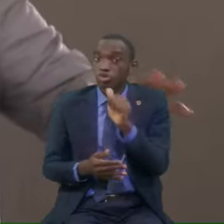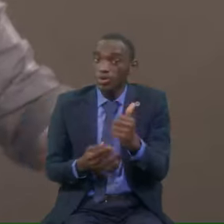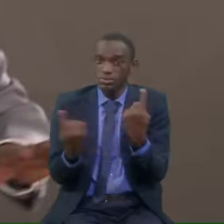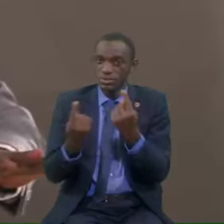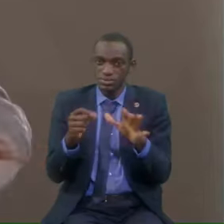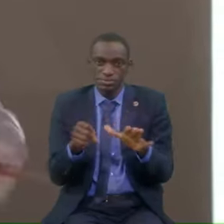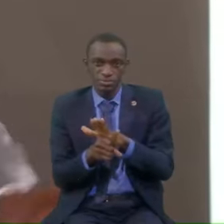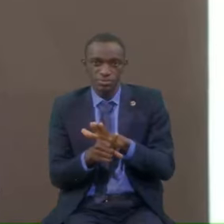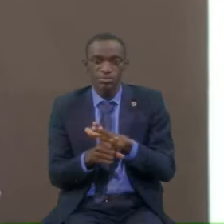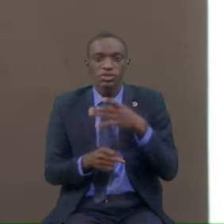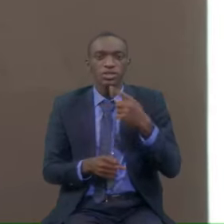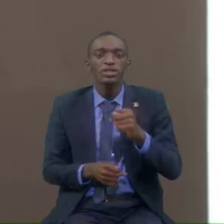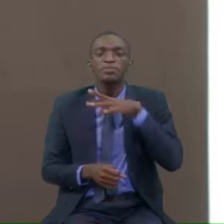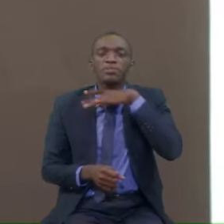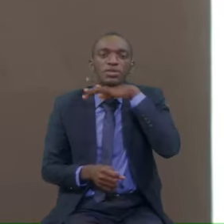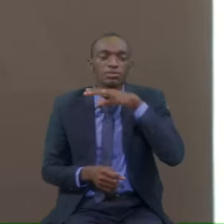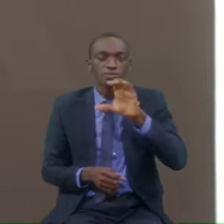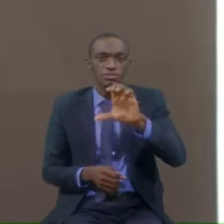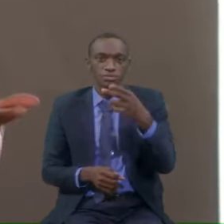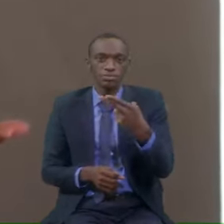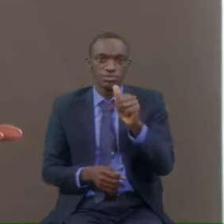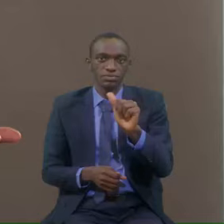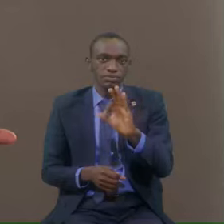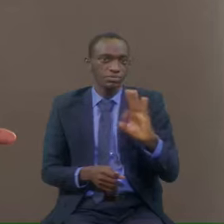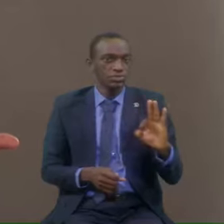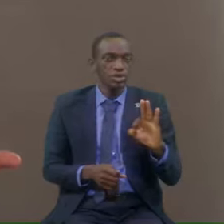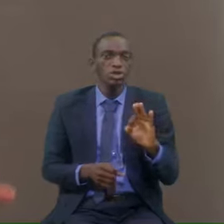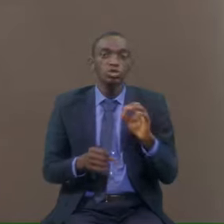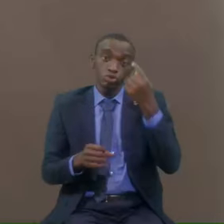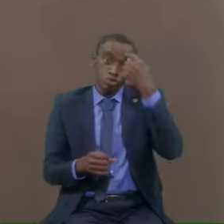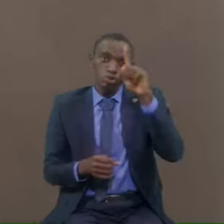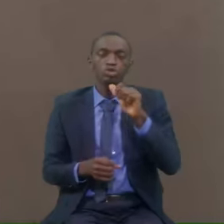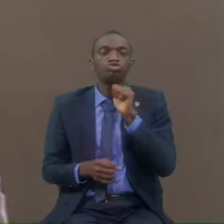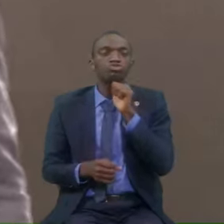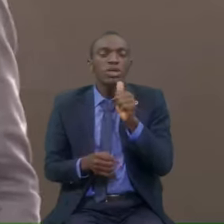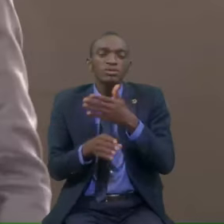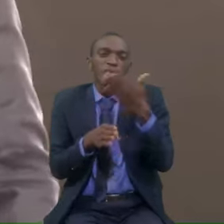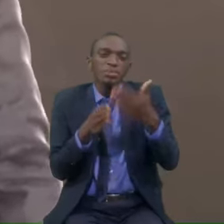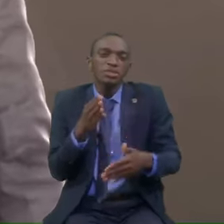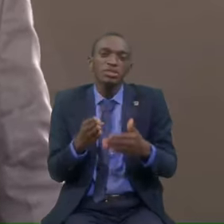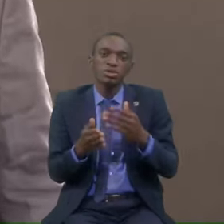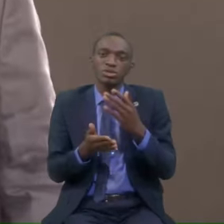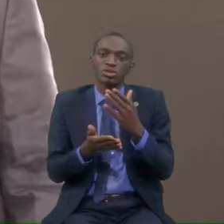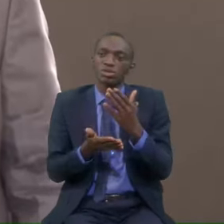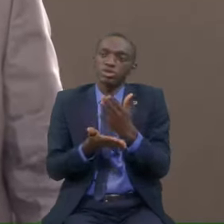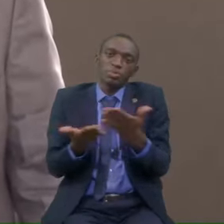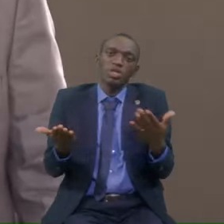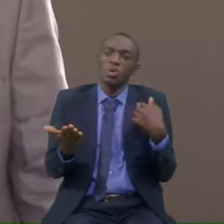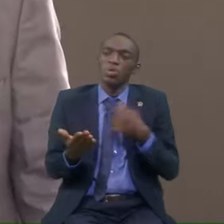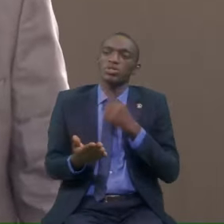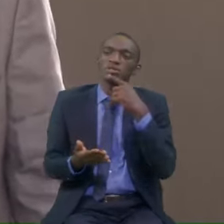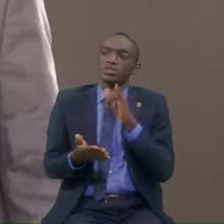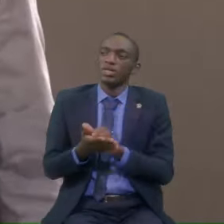La paille n'est pas là. Bien qu'elle ne soit pas totalement quelque chose. Israël n'est